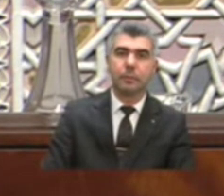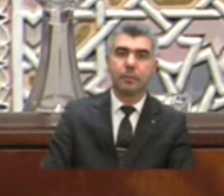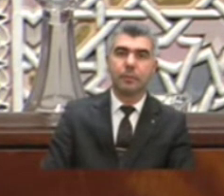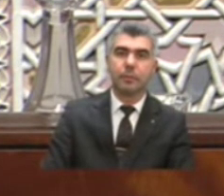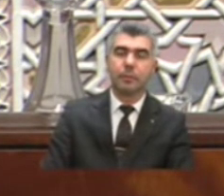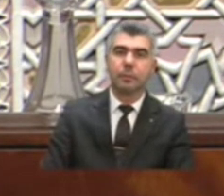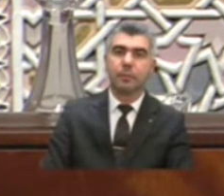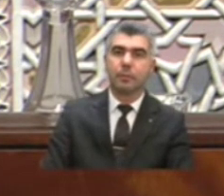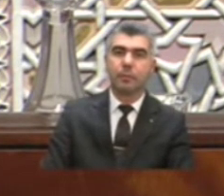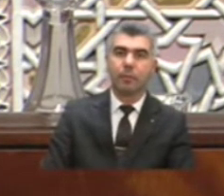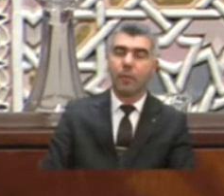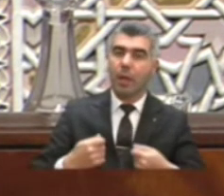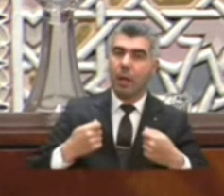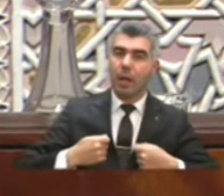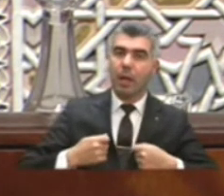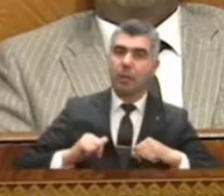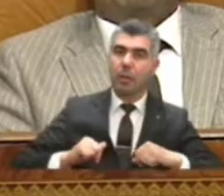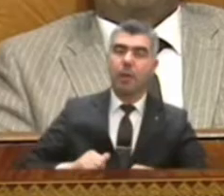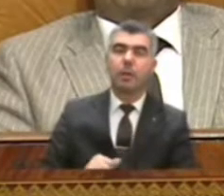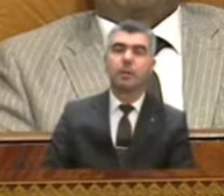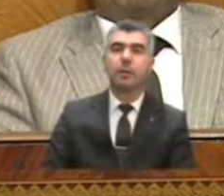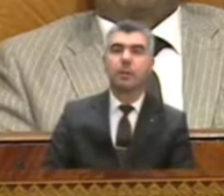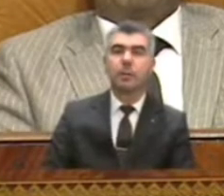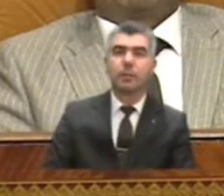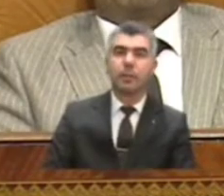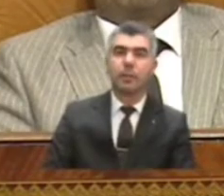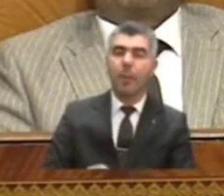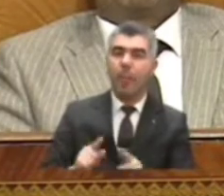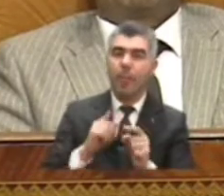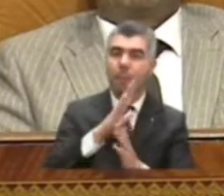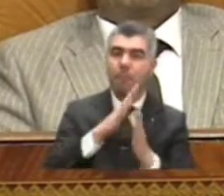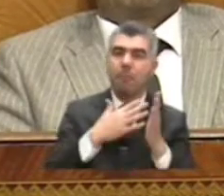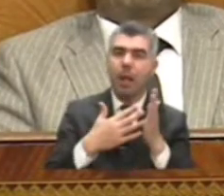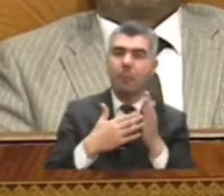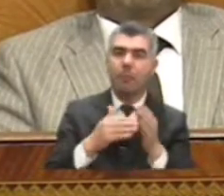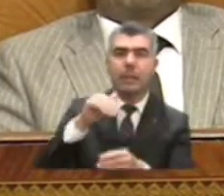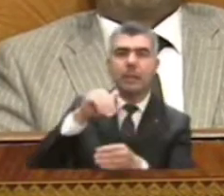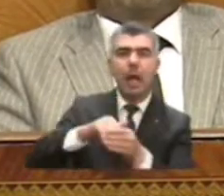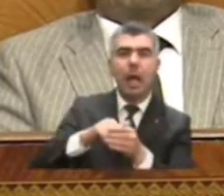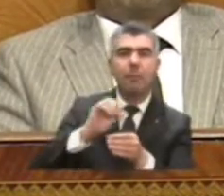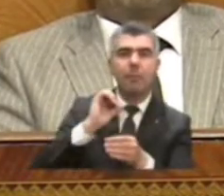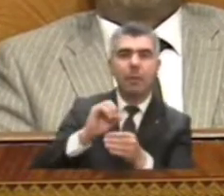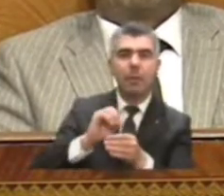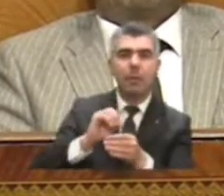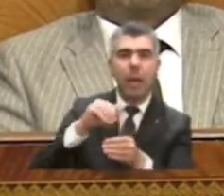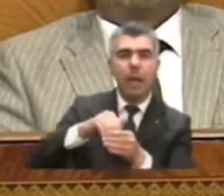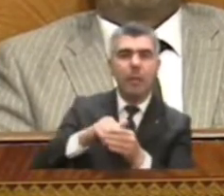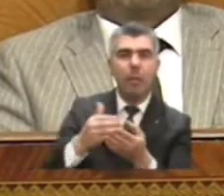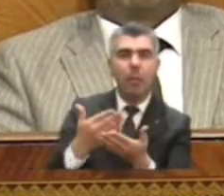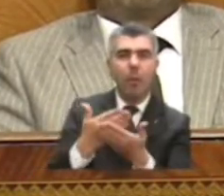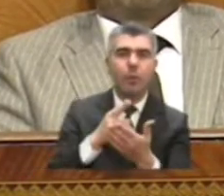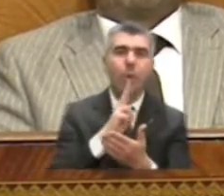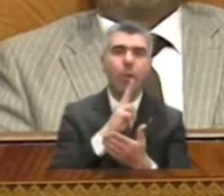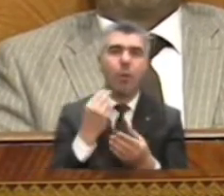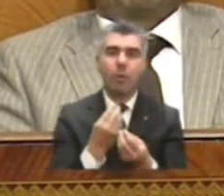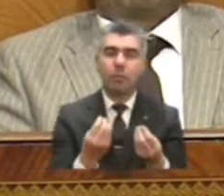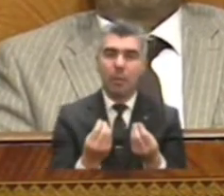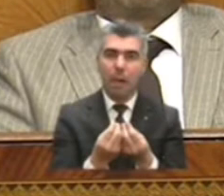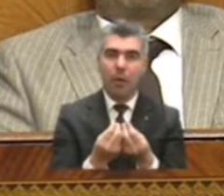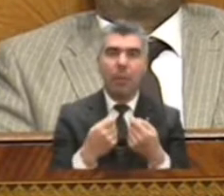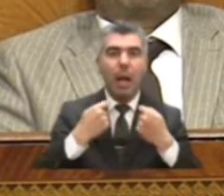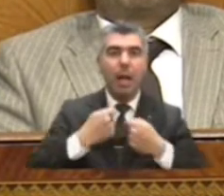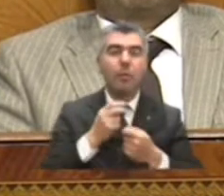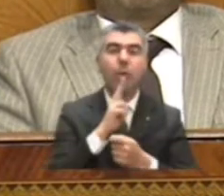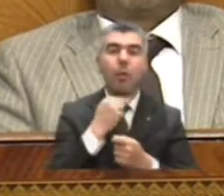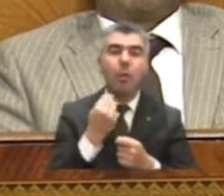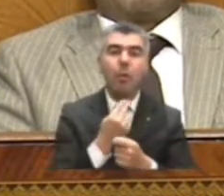سيد الرئيس، السيد الوزير، البرامج الانتخابيه اللي جابت الاحزاب ديال الحكومه، السيد رئيس الحكومه قالنا بلي